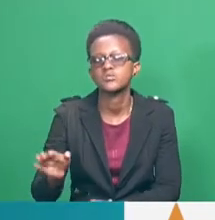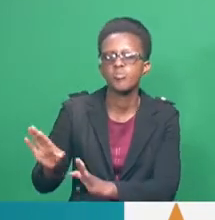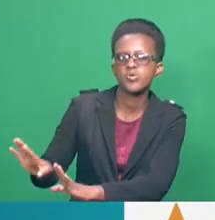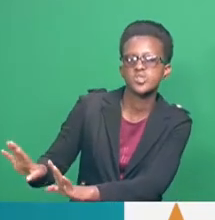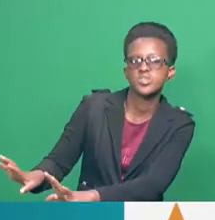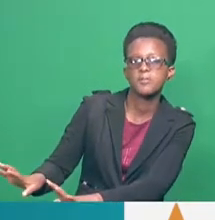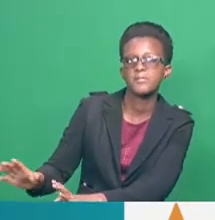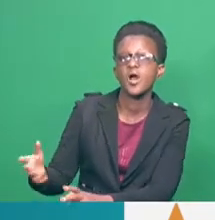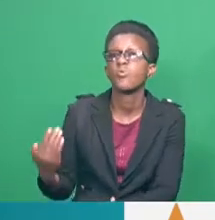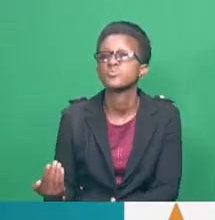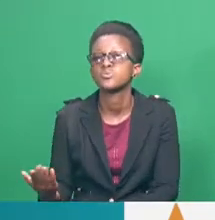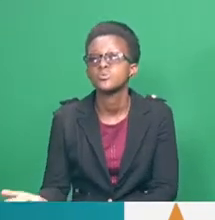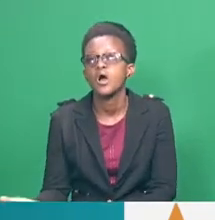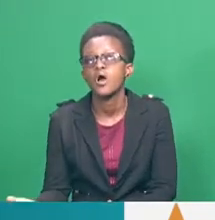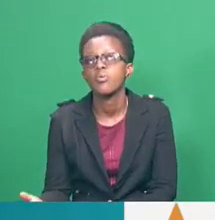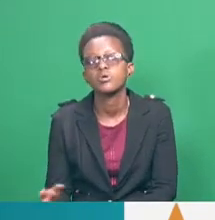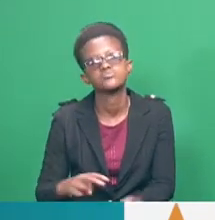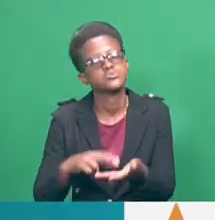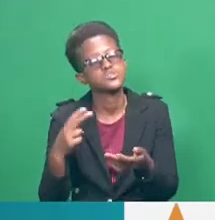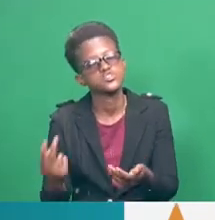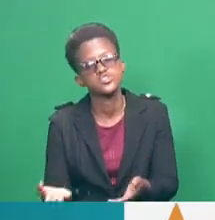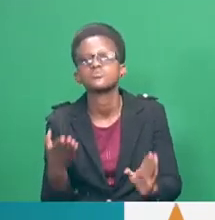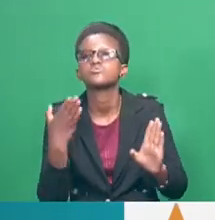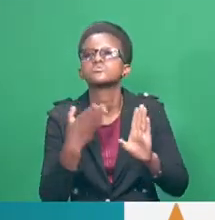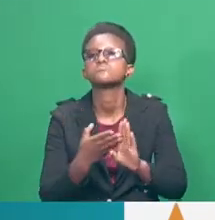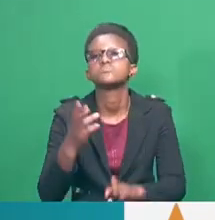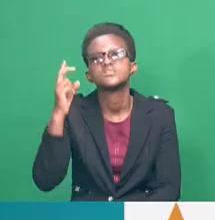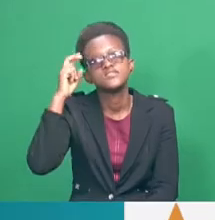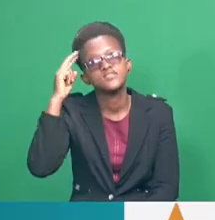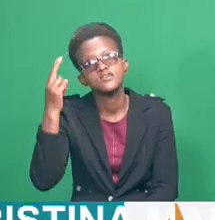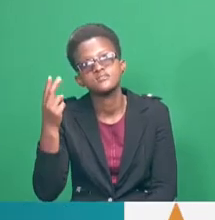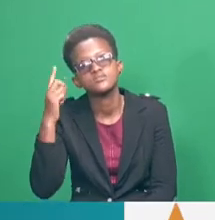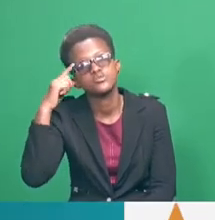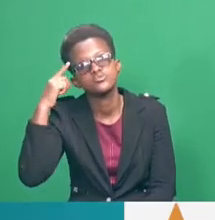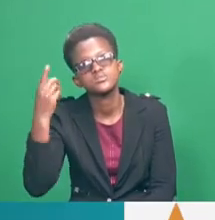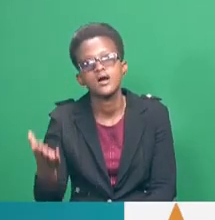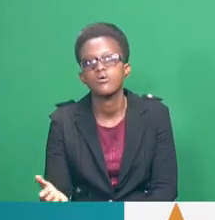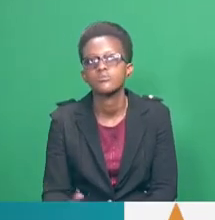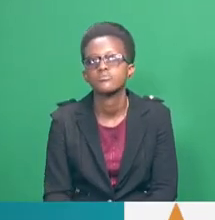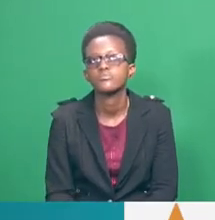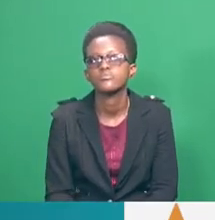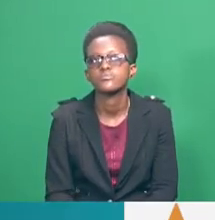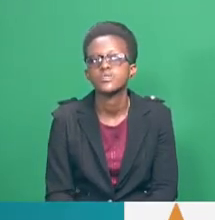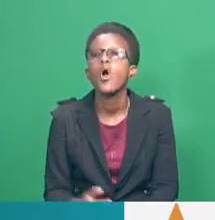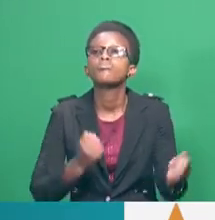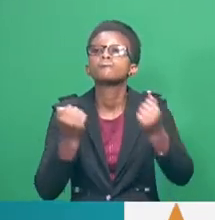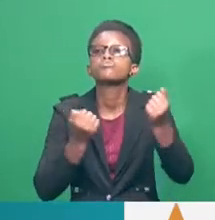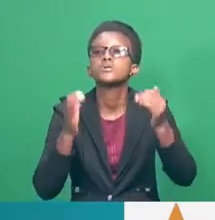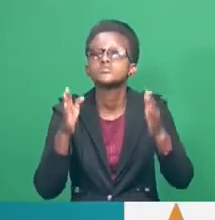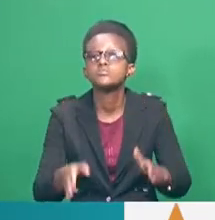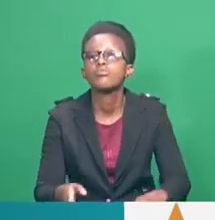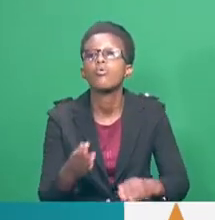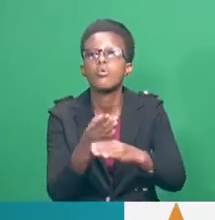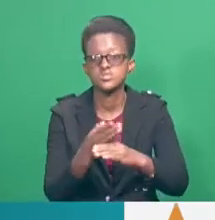zao. Kumekuwepo hata na ukatili majumbani. Jacob Odua, mkurugenzi mkuu wa shirika la Determine Education and Rural